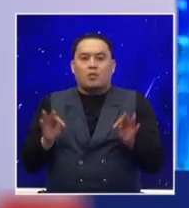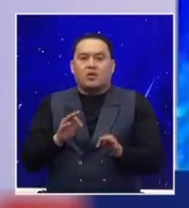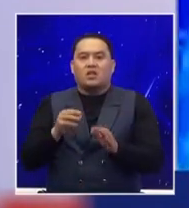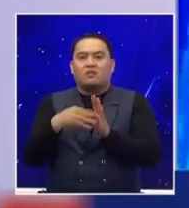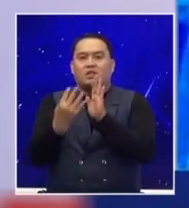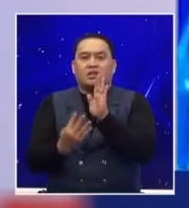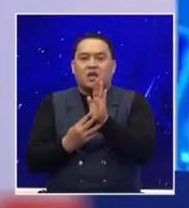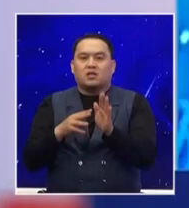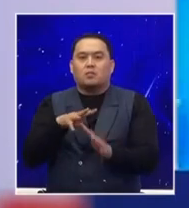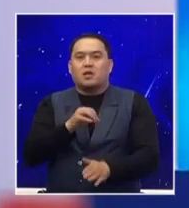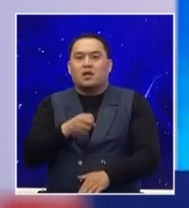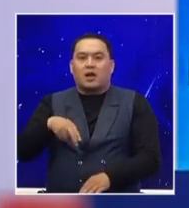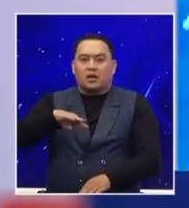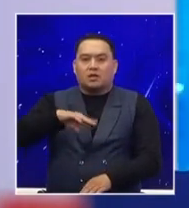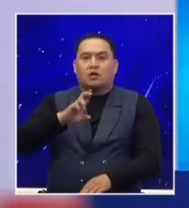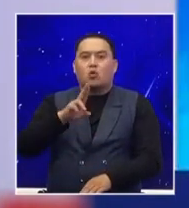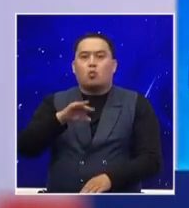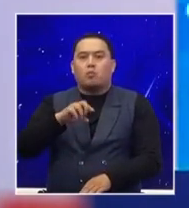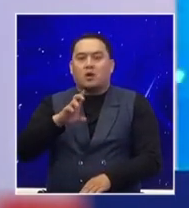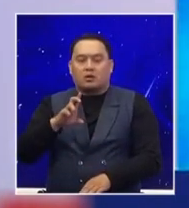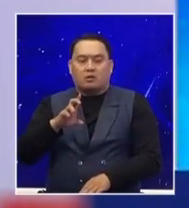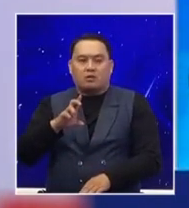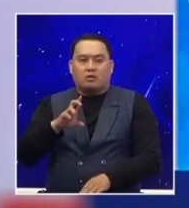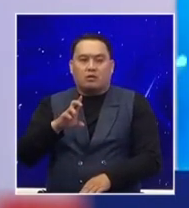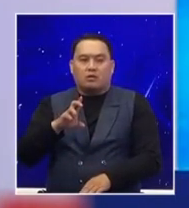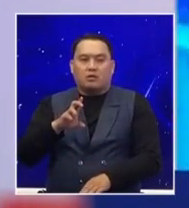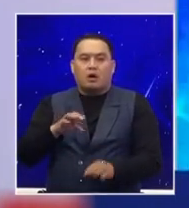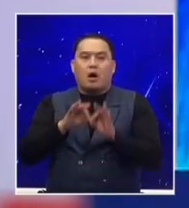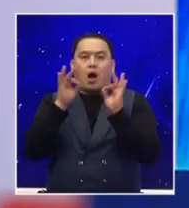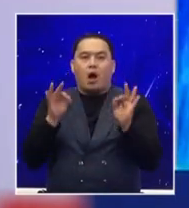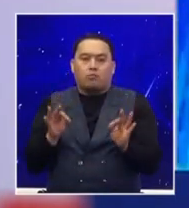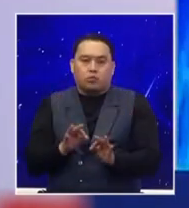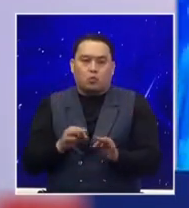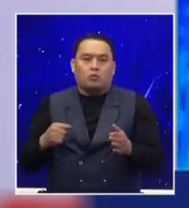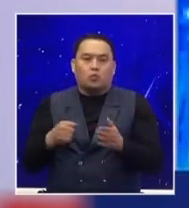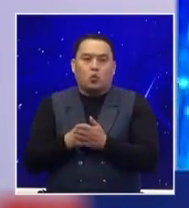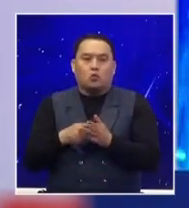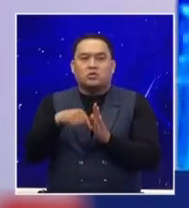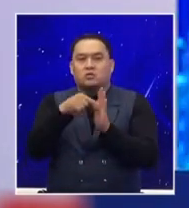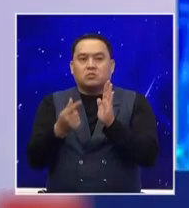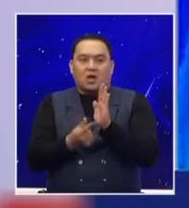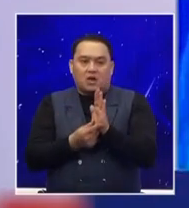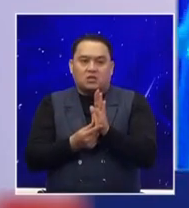миллиардов кубов, у него где-то объем снизился до